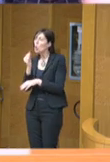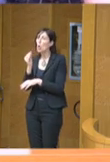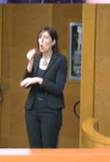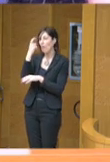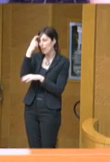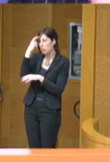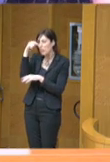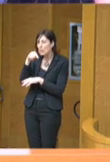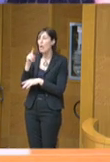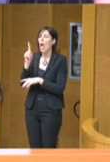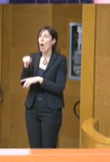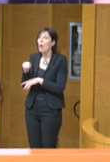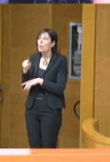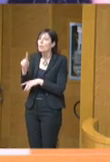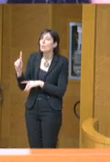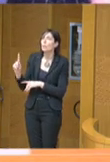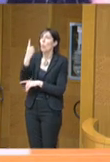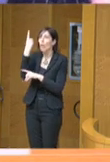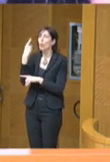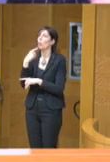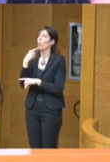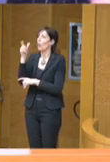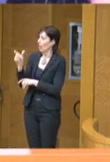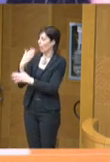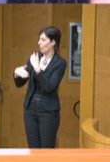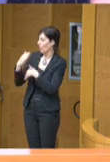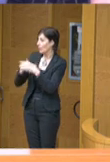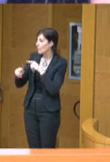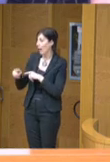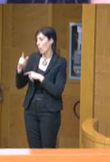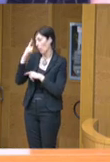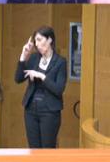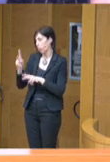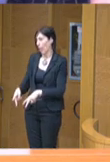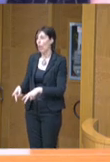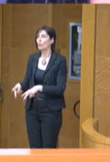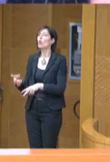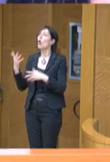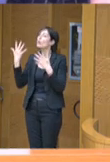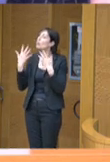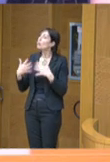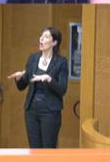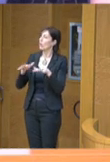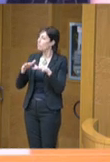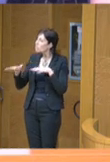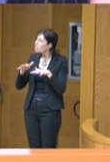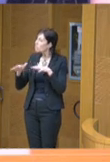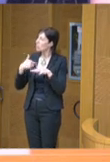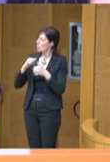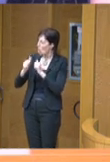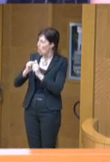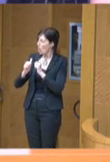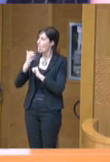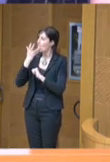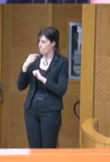figuriamoci per un giovane portatore di disabilità. È una battaglia questa che sin dall'inizio del mio ministero mi sono prefisso di affrontare,